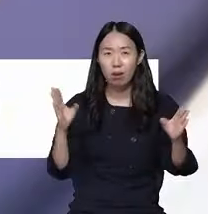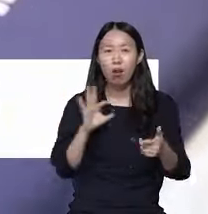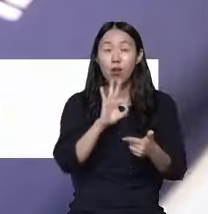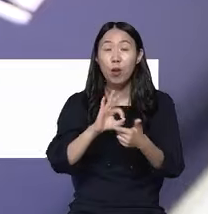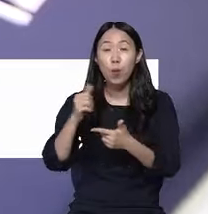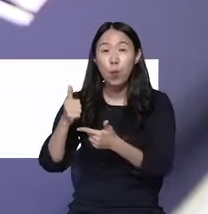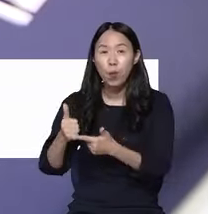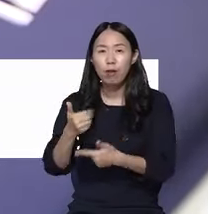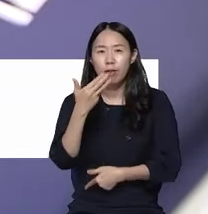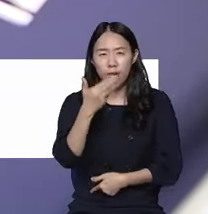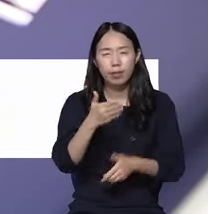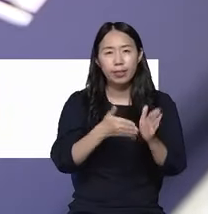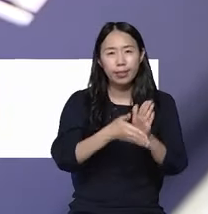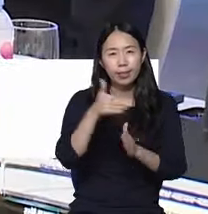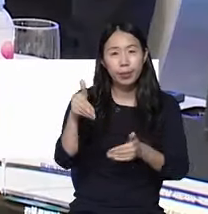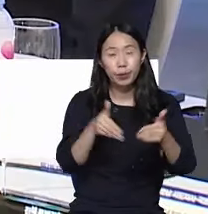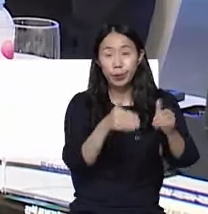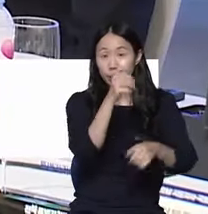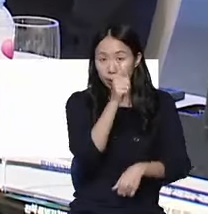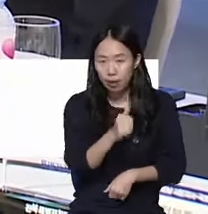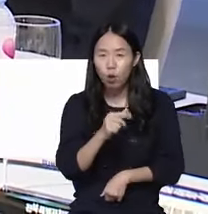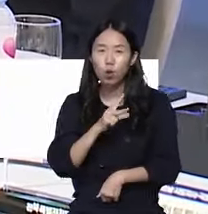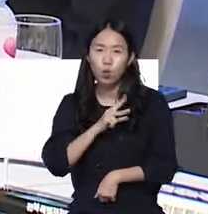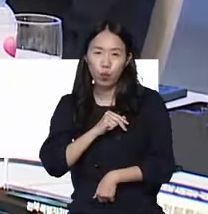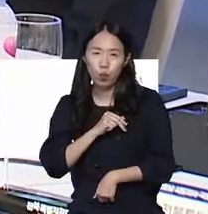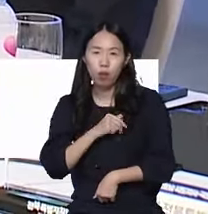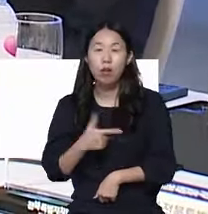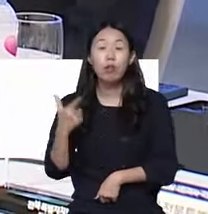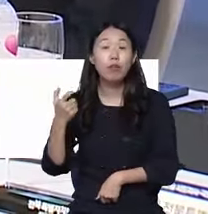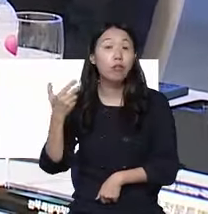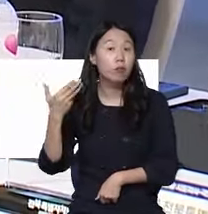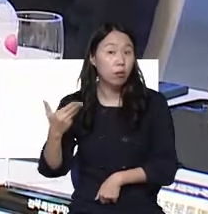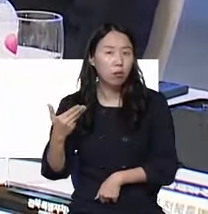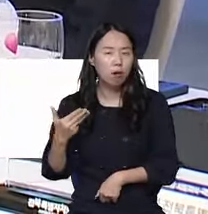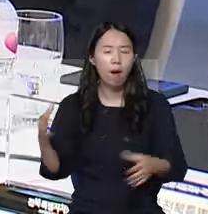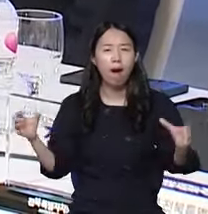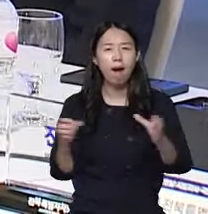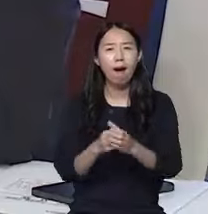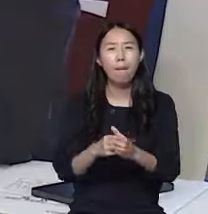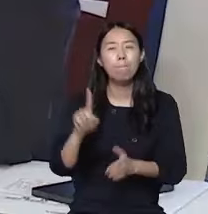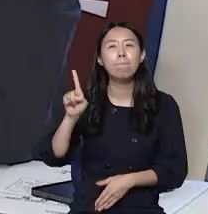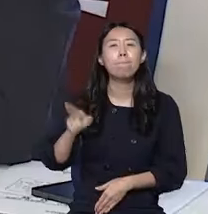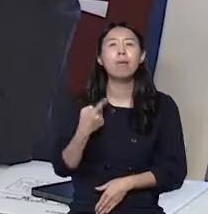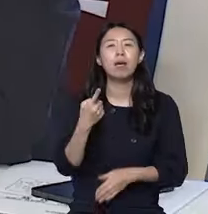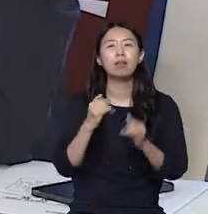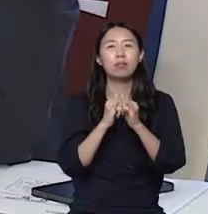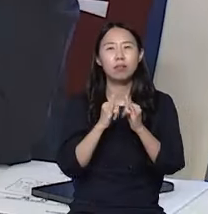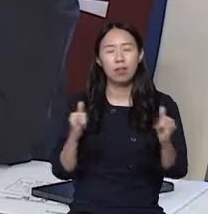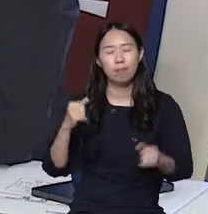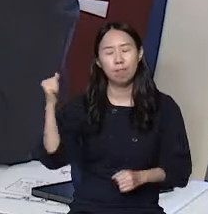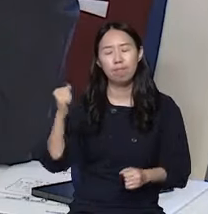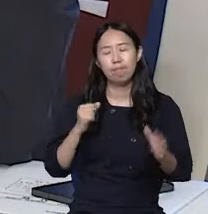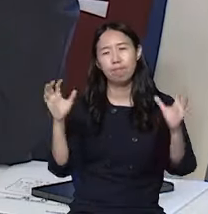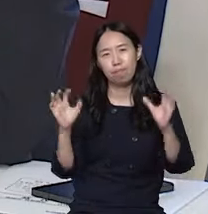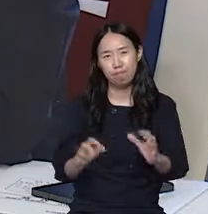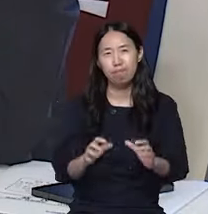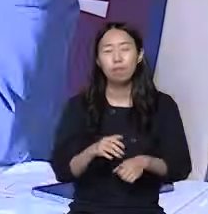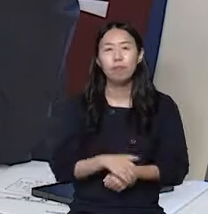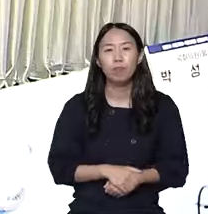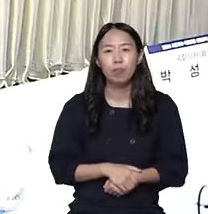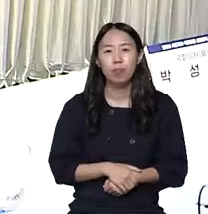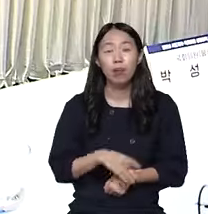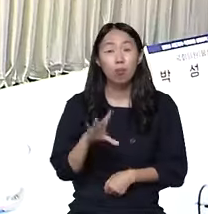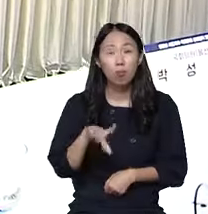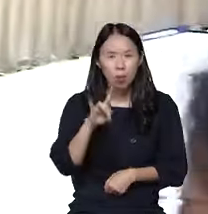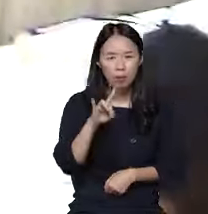영호남 8명 시도지사와 해당 지역 국회의원 92명 등 모두 100명의 정치인이 힘을 합친 겁니다.